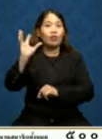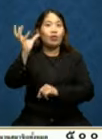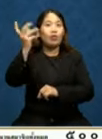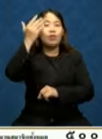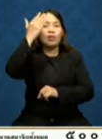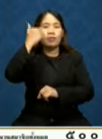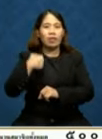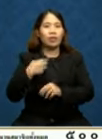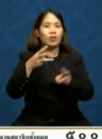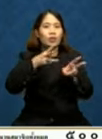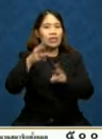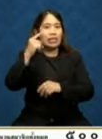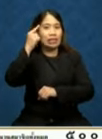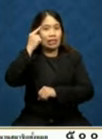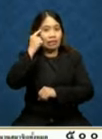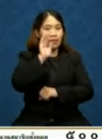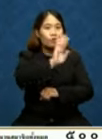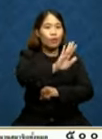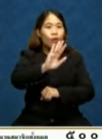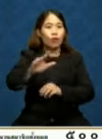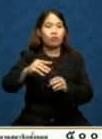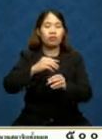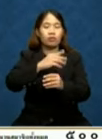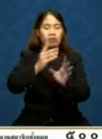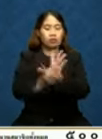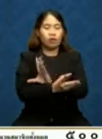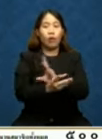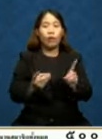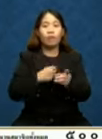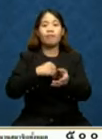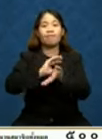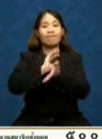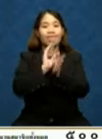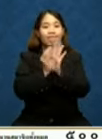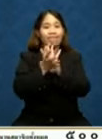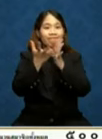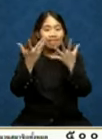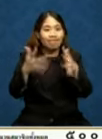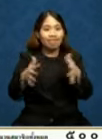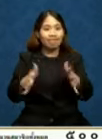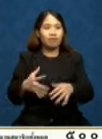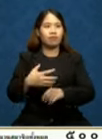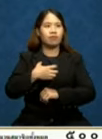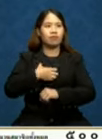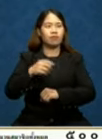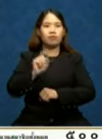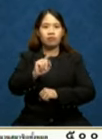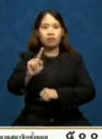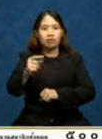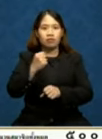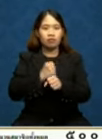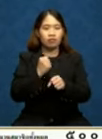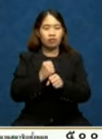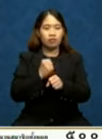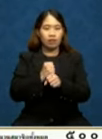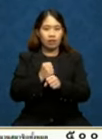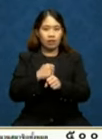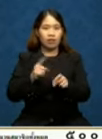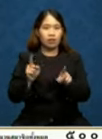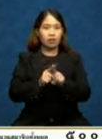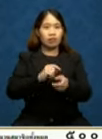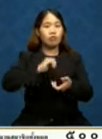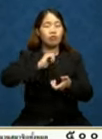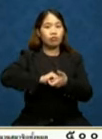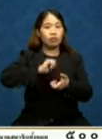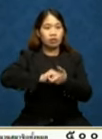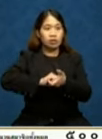อร์มหรือ legal habit ของสังคมไทยไปได้เรียบร้อยแล้วครับเราควรจะทำตามสิ่งที่เราไปทำสนธิสัญญาเขา